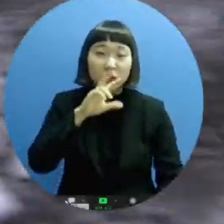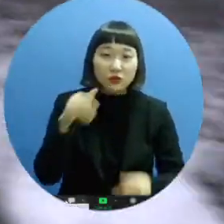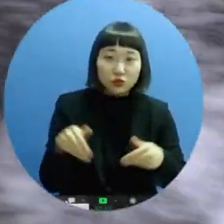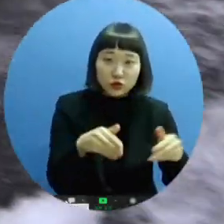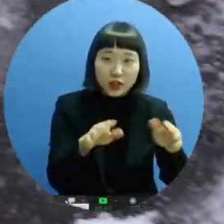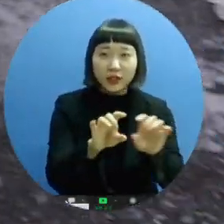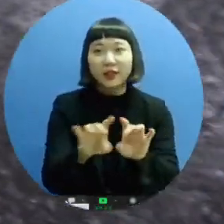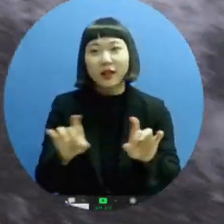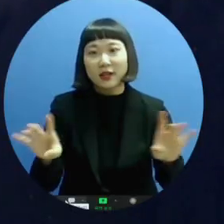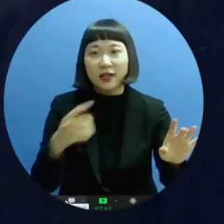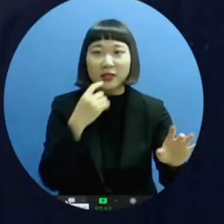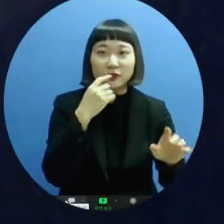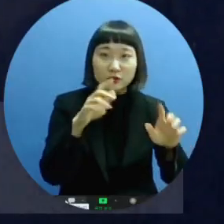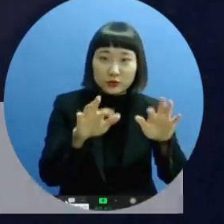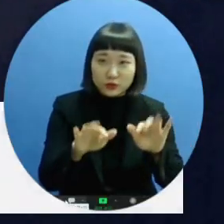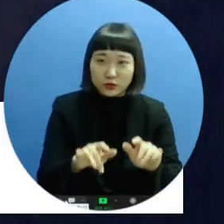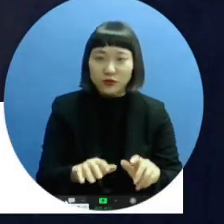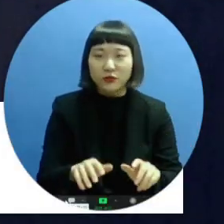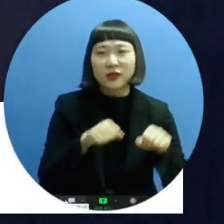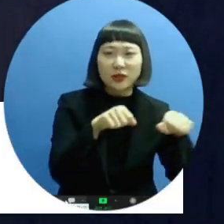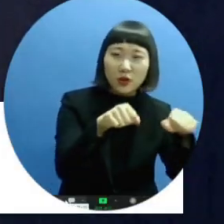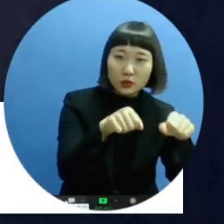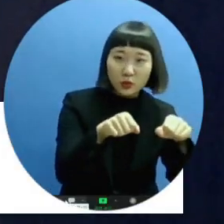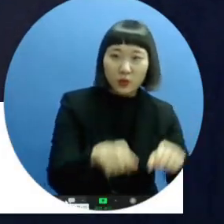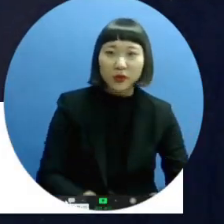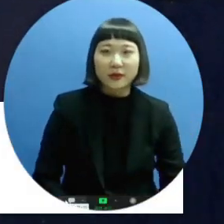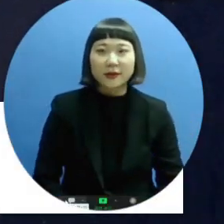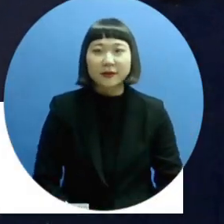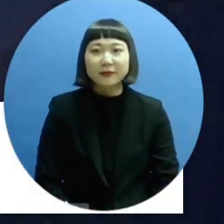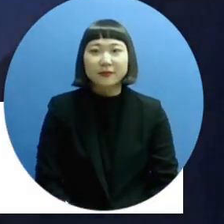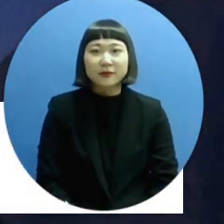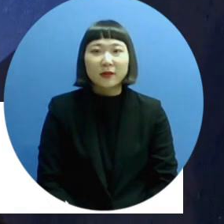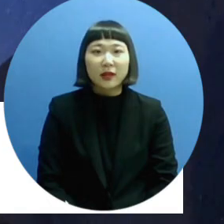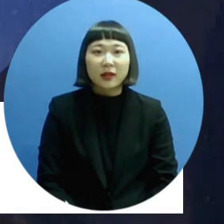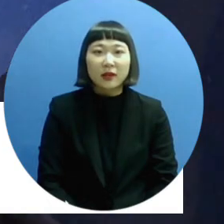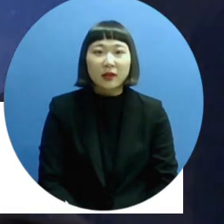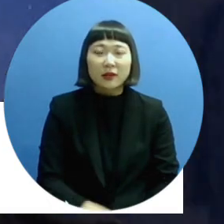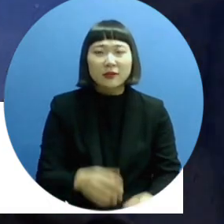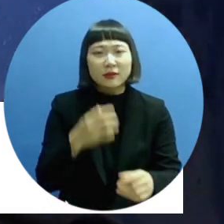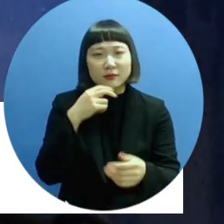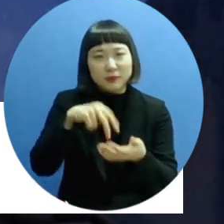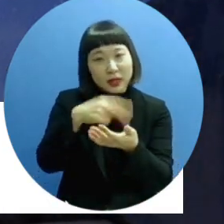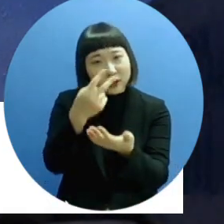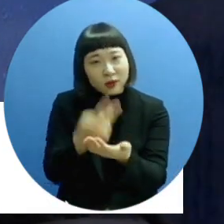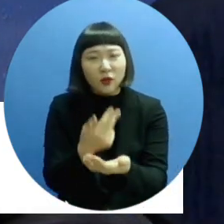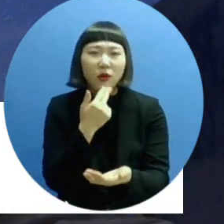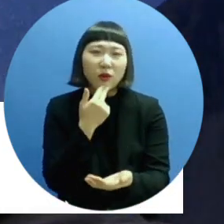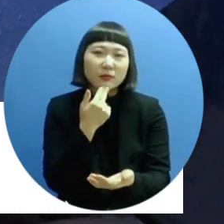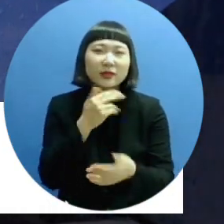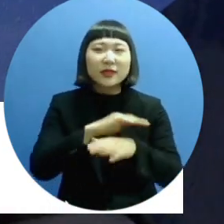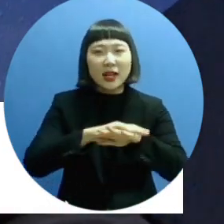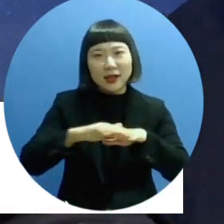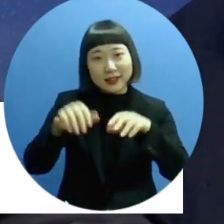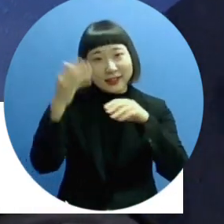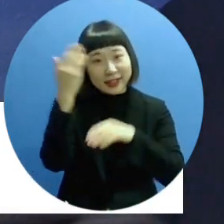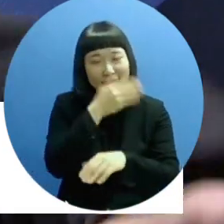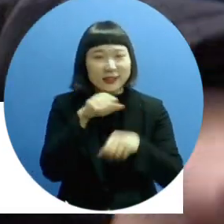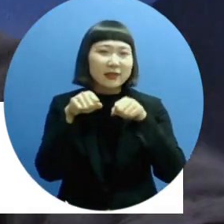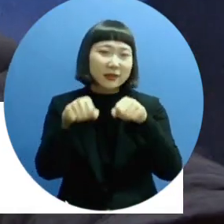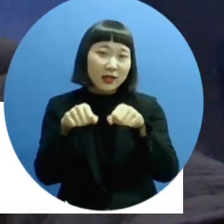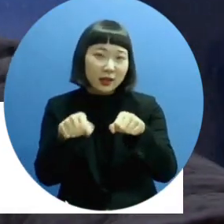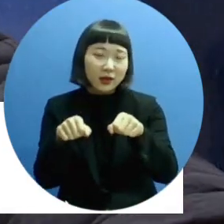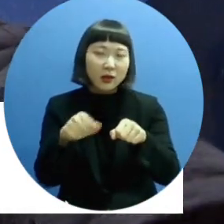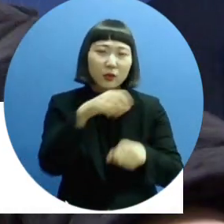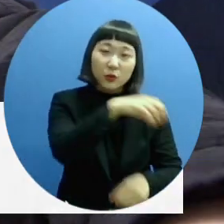분주합니다. 그러지 않게 치워야죠, 깨끗하게. 땡 들어가면 전부 다 하고 있어요. 이쪽에, 저쪽에, 뭐